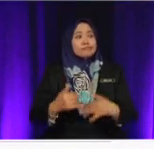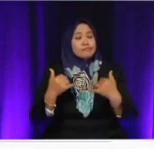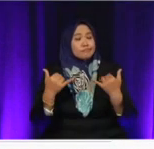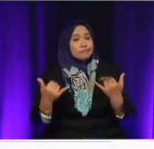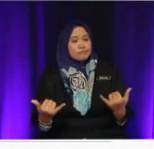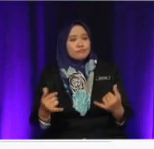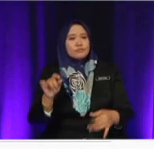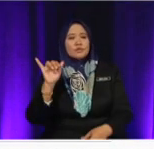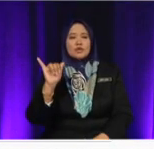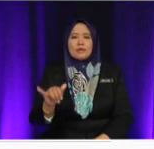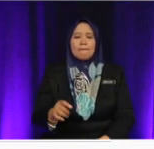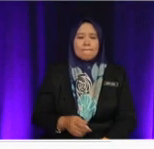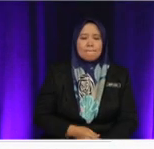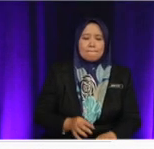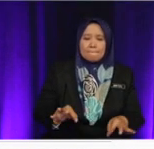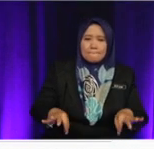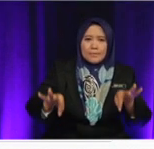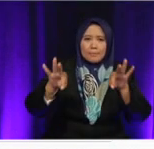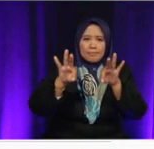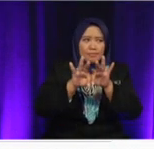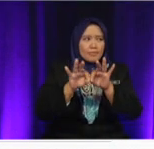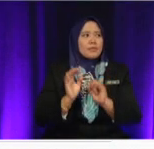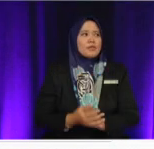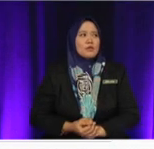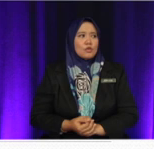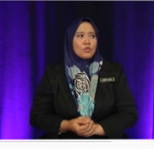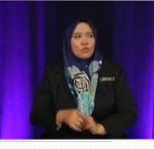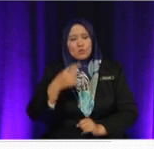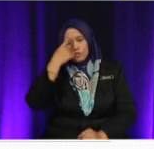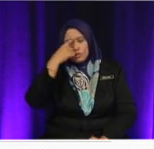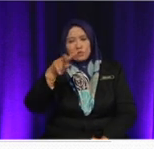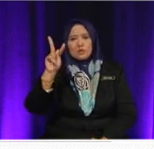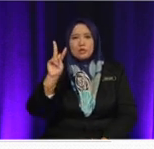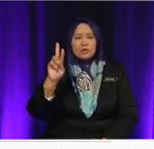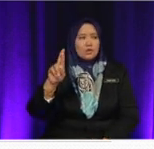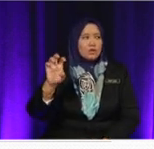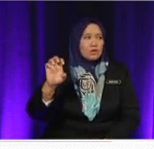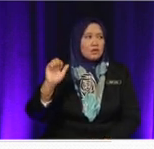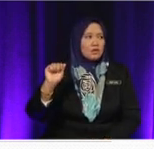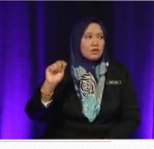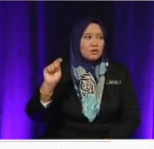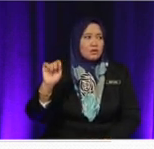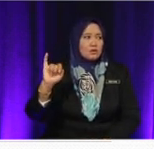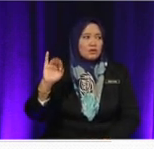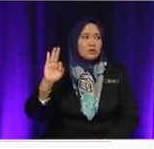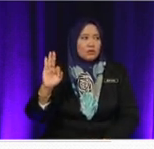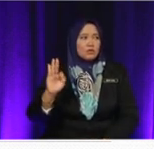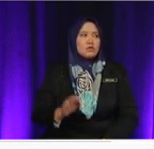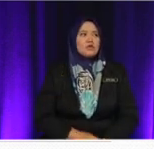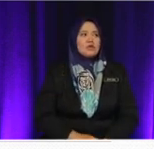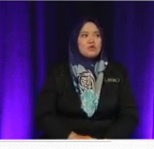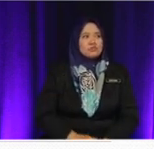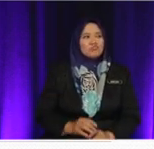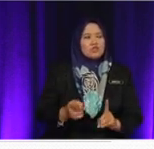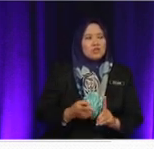dipanggil kreatif. Kemudian menjana idea, okey, mencipta dan meneroka pelbagai kemungkinan.